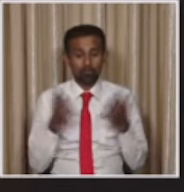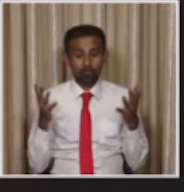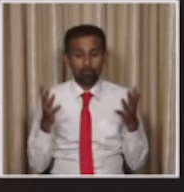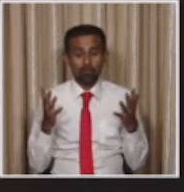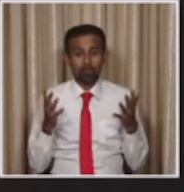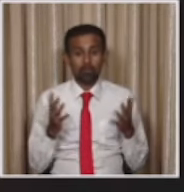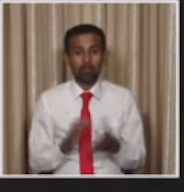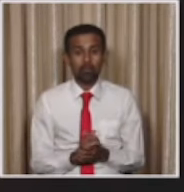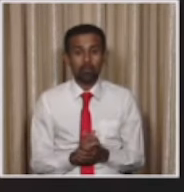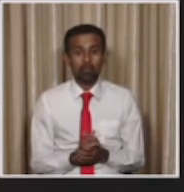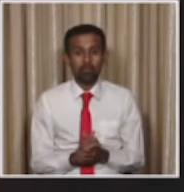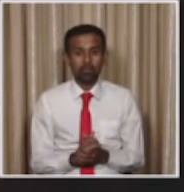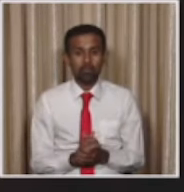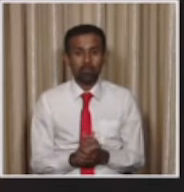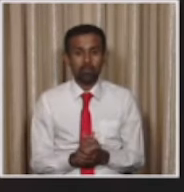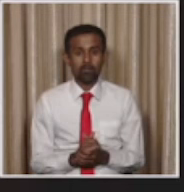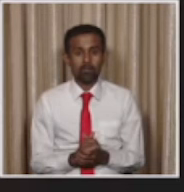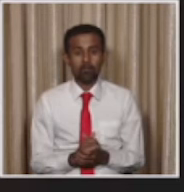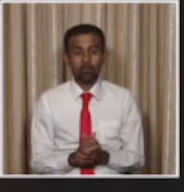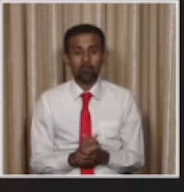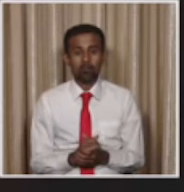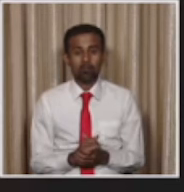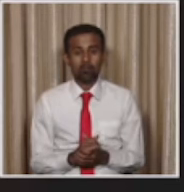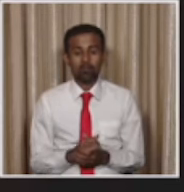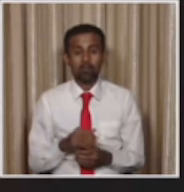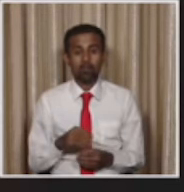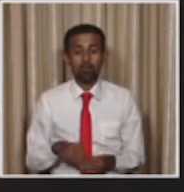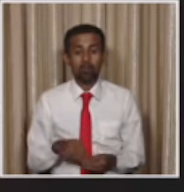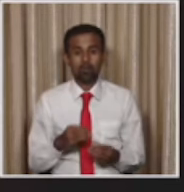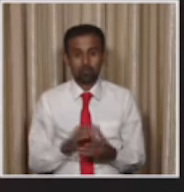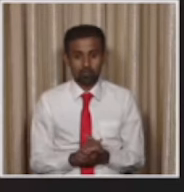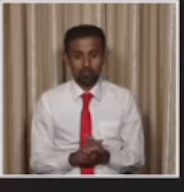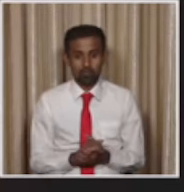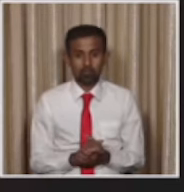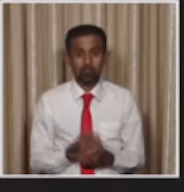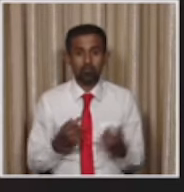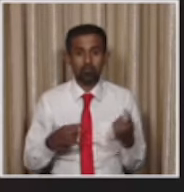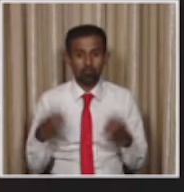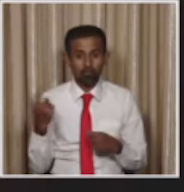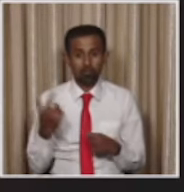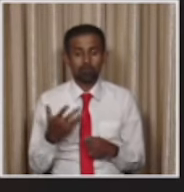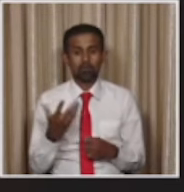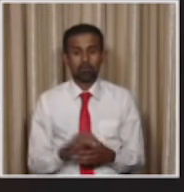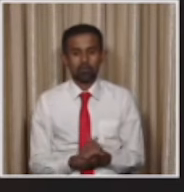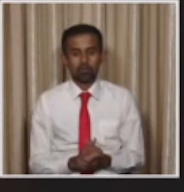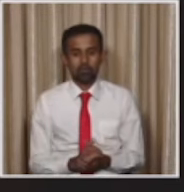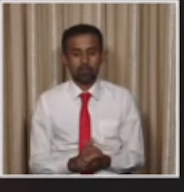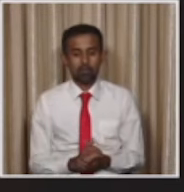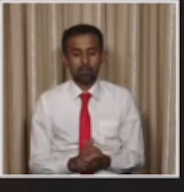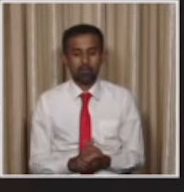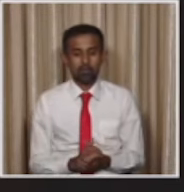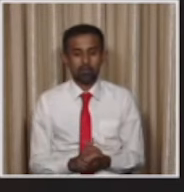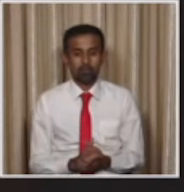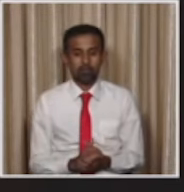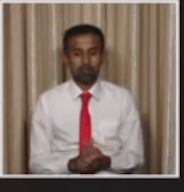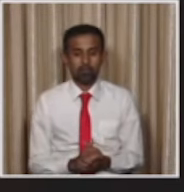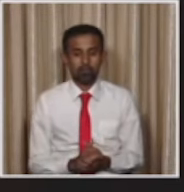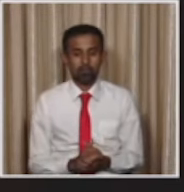ඒ ආපහු අලෙවි කරන තත්ත්වයකට පත් වෙලා ඉන්නවා. ඔව් වෙන්දේසි කරන තත්ත්වයකට පත් වෙලා ඉන්නවා. ඉතින් මේ එතකොට මේ